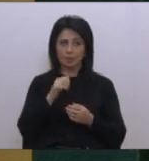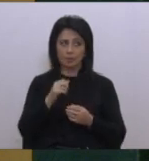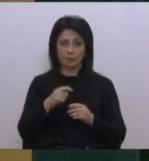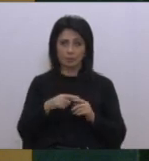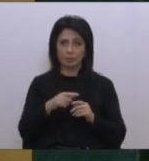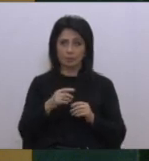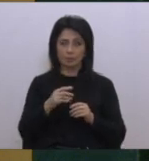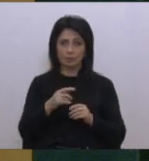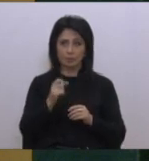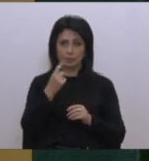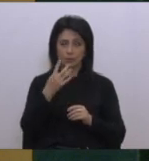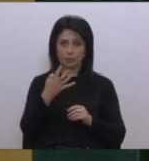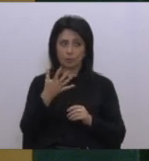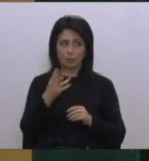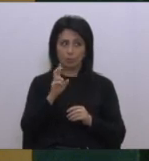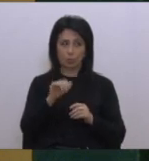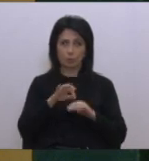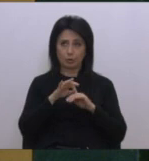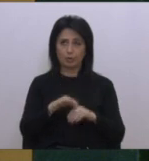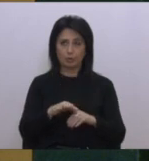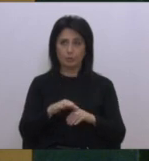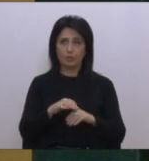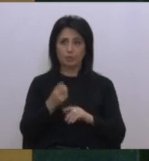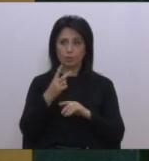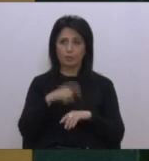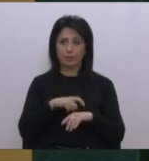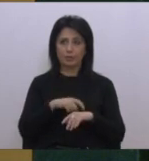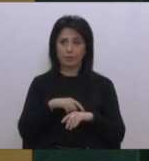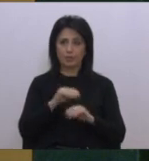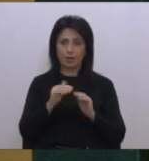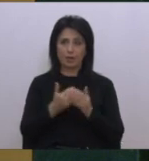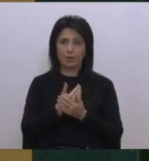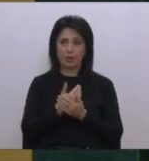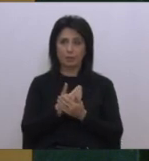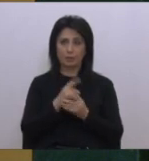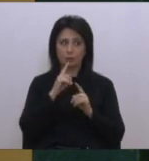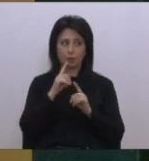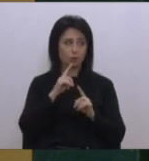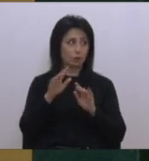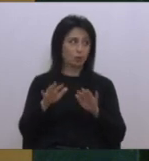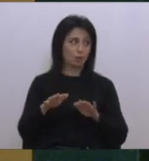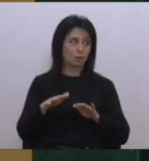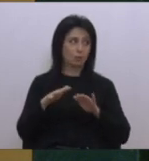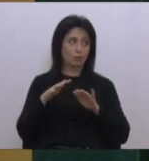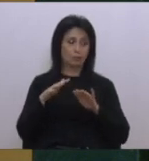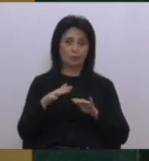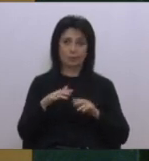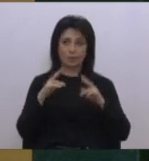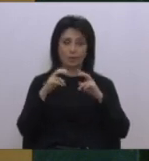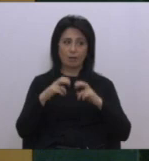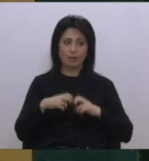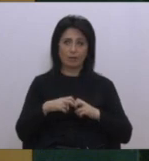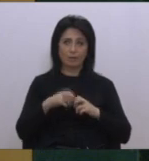12:15-ზე დააქტება ბიურო ჩატარდება 12 საათზე განვახლებთ პლენარული სხდომით